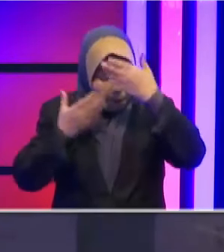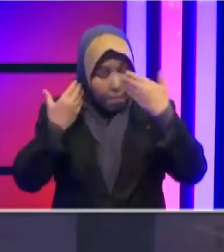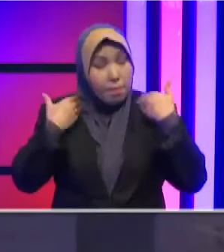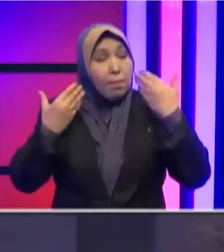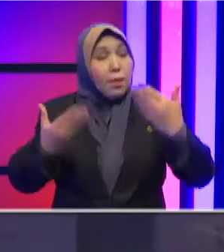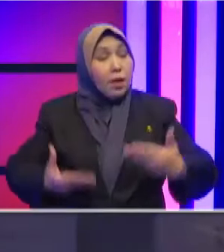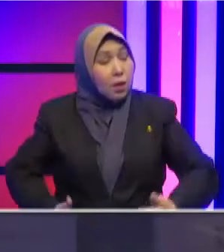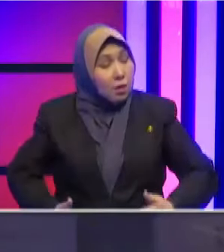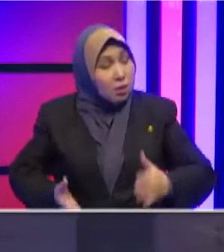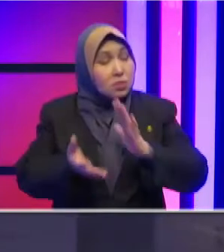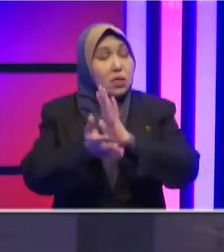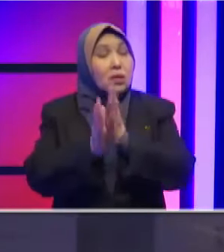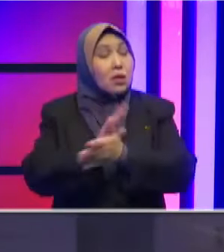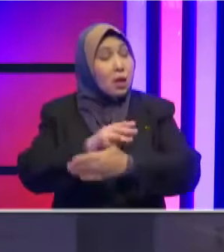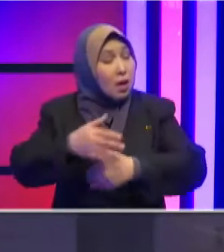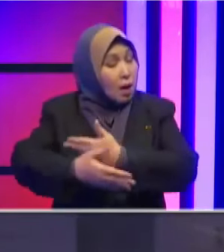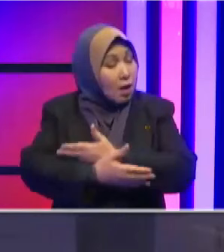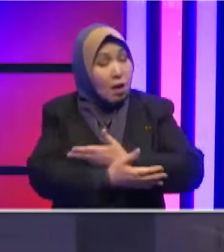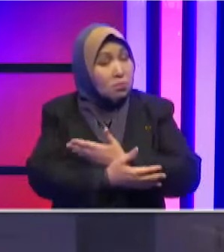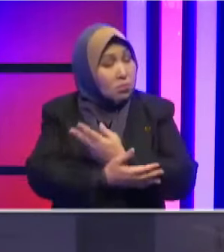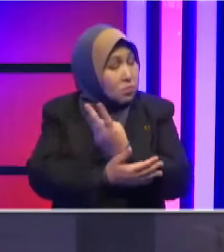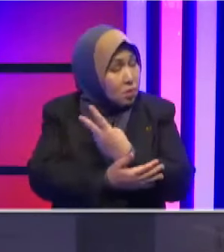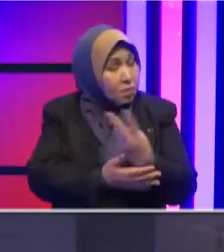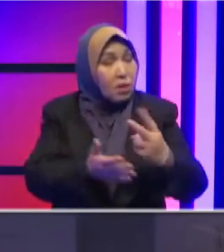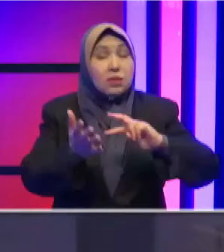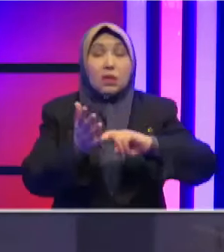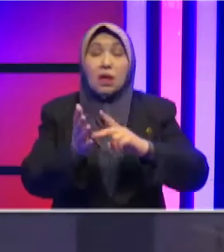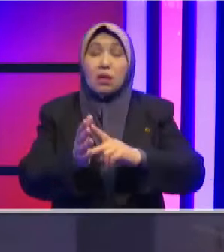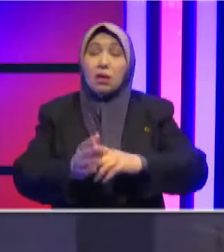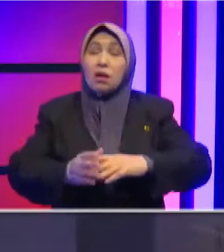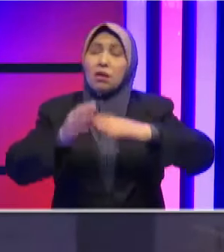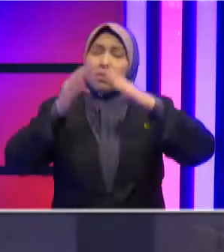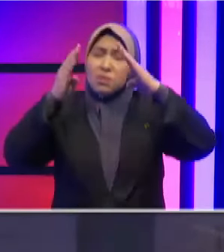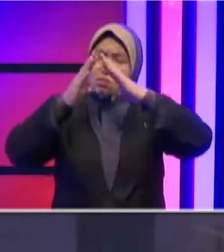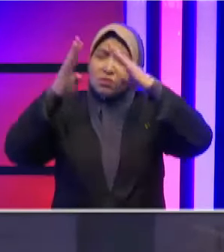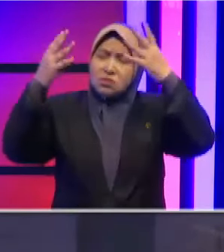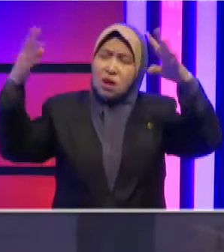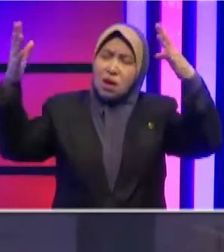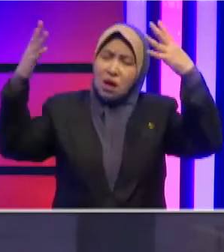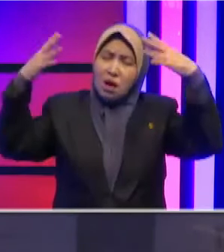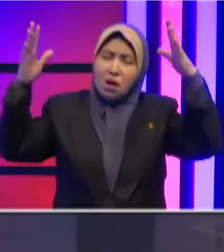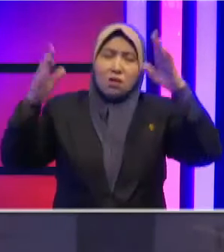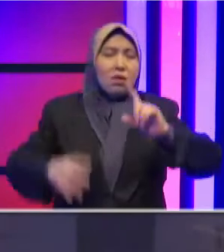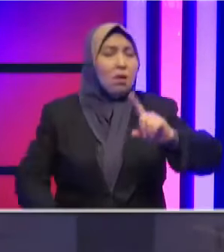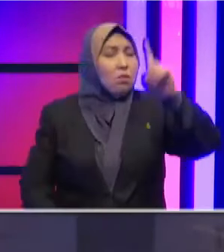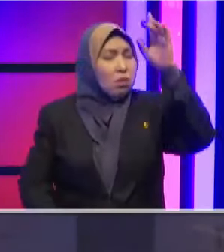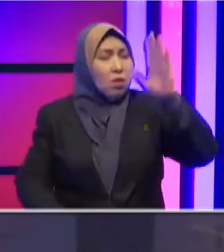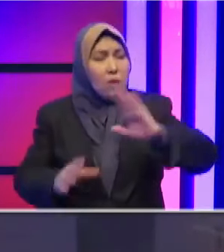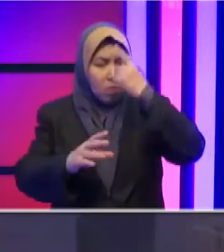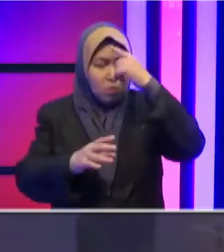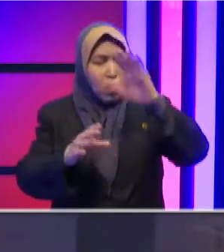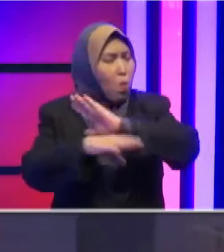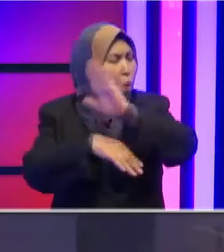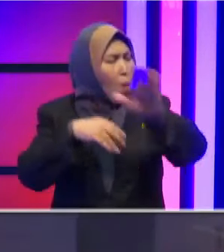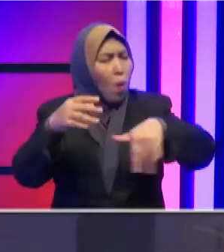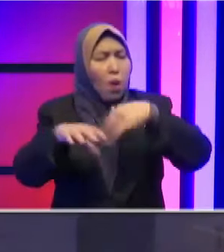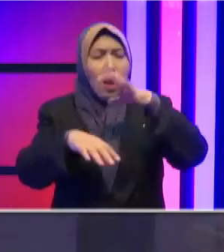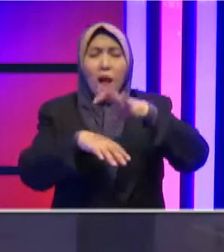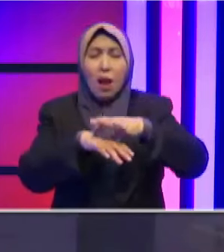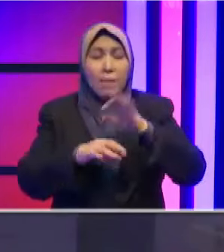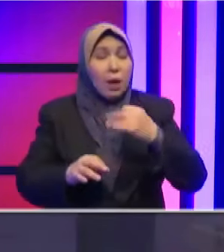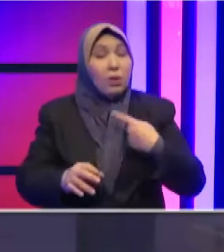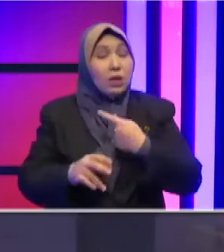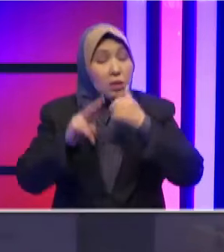dia dan anaknya sebagai tanda kebesaran Allah Subhanahu Wa Ta'ala bagi seluruh alam begitu